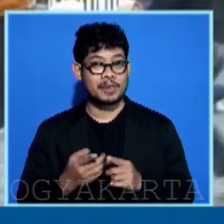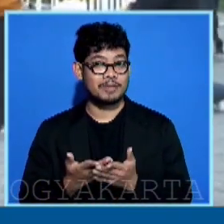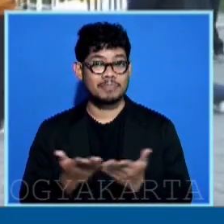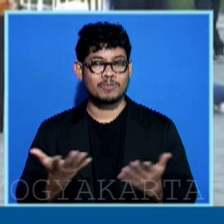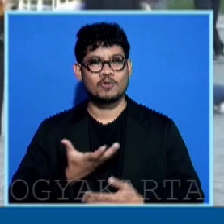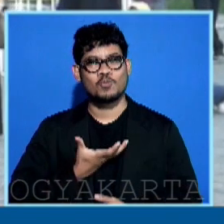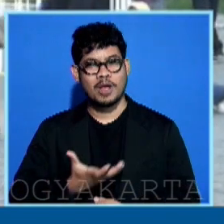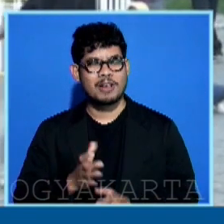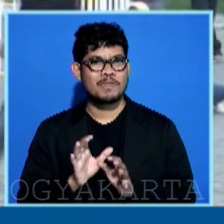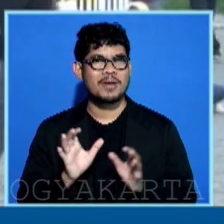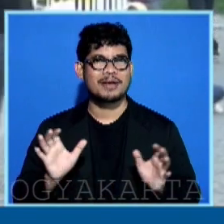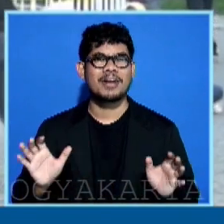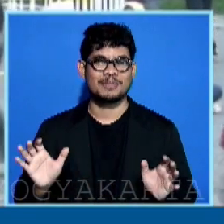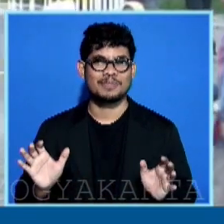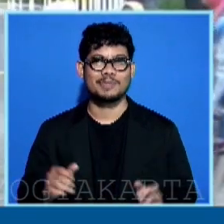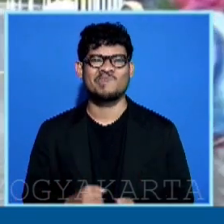kedai beberapa